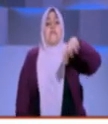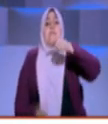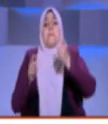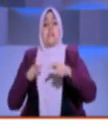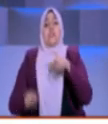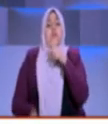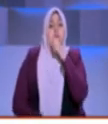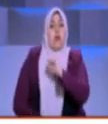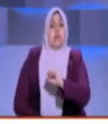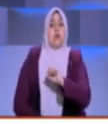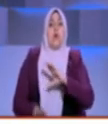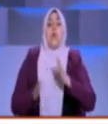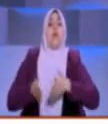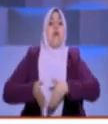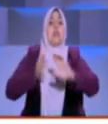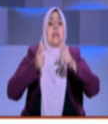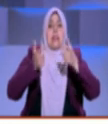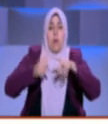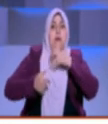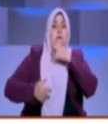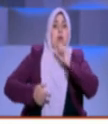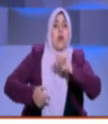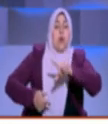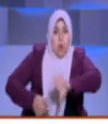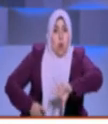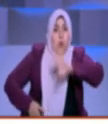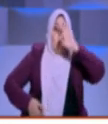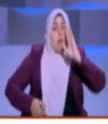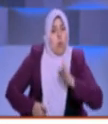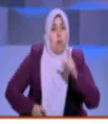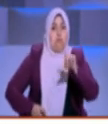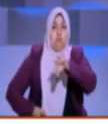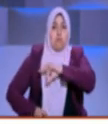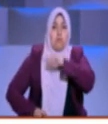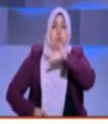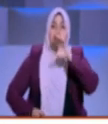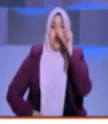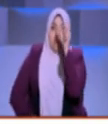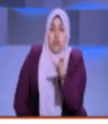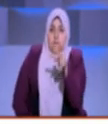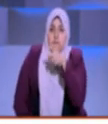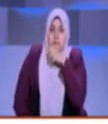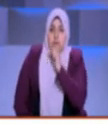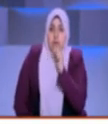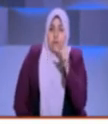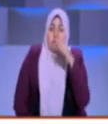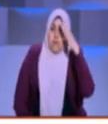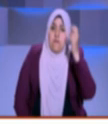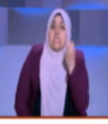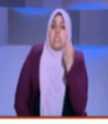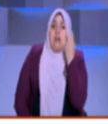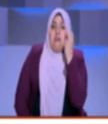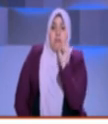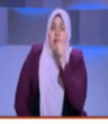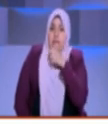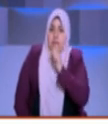كل قطاعات الدولة الفرنسية، وهذا يحسب للدولة الفرنسية ويحسب للمواطن الفرنسي ويحسب للثقافة الفرنسية أننا في